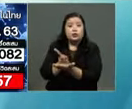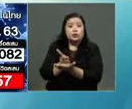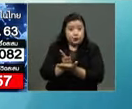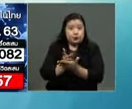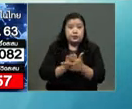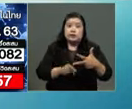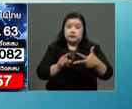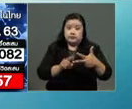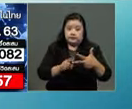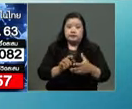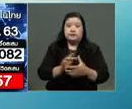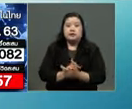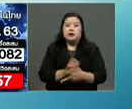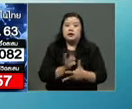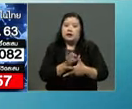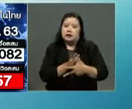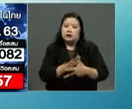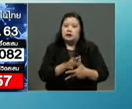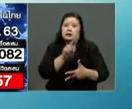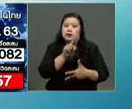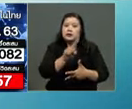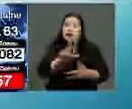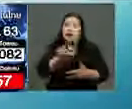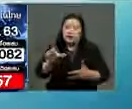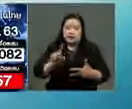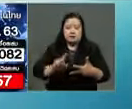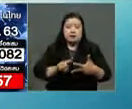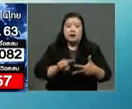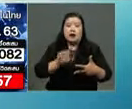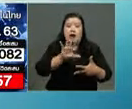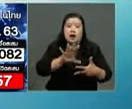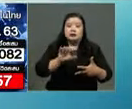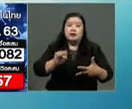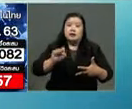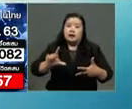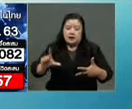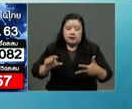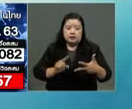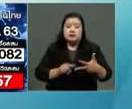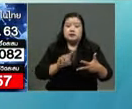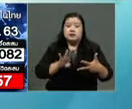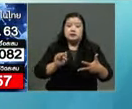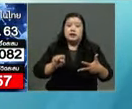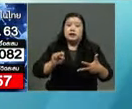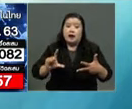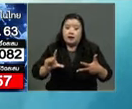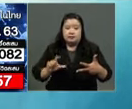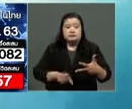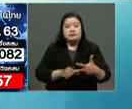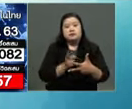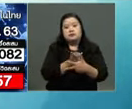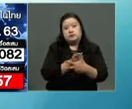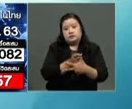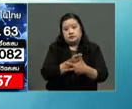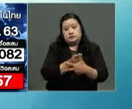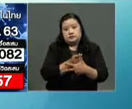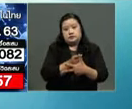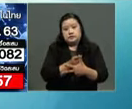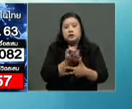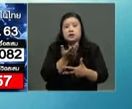เมื่อคือเรื่องของพรกด้านการรักษาเสถียรภาพของระบบกันการเงินนะความความมั่นคงของเศรษฐกิจของประเทศก็พูดง่ายก็คือเรื่องของปล่อยปล่อยกู้เนี่ยนะครับอันที่1นี้ประมาณสัก 1ล้านนาอีกประมาณ 5แสนล้านที่ 3ประมาณ 4แสนล้านนาที่ 1